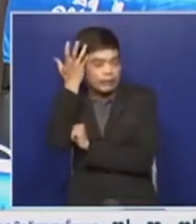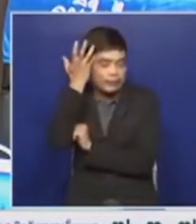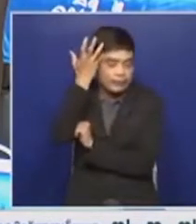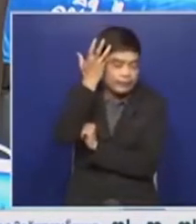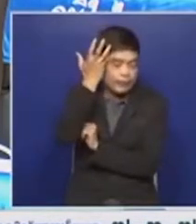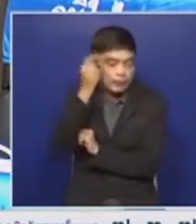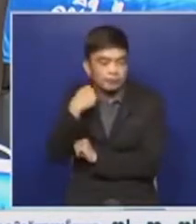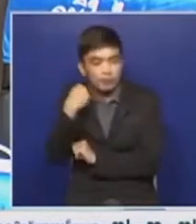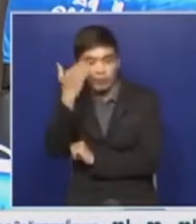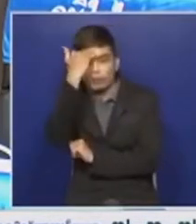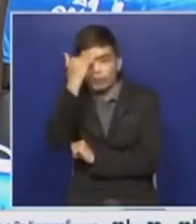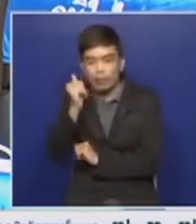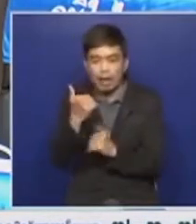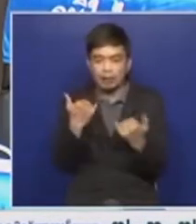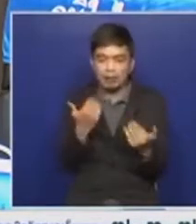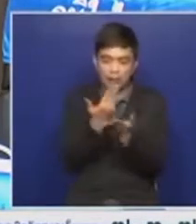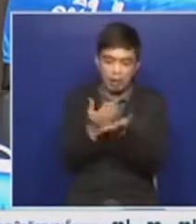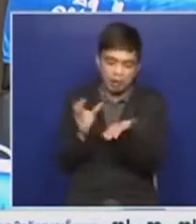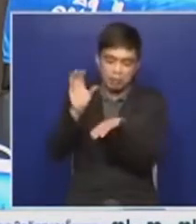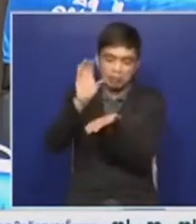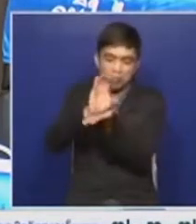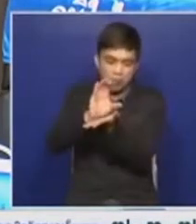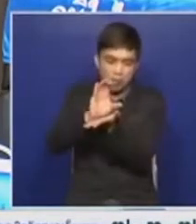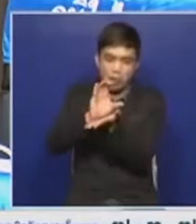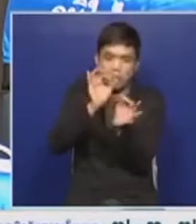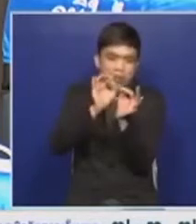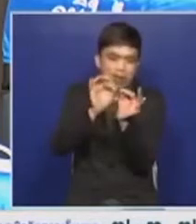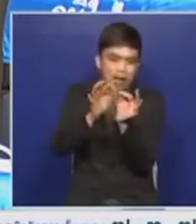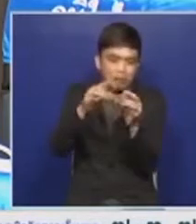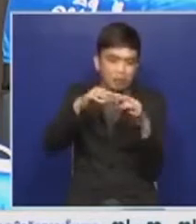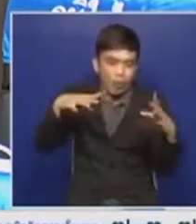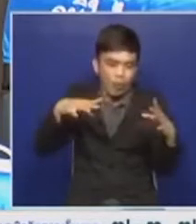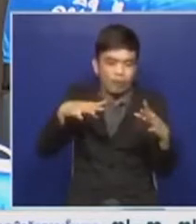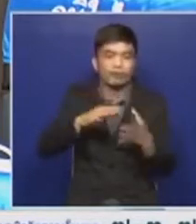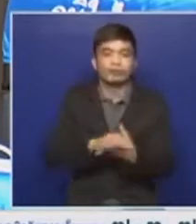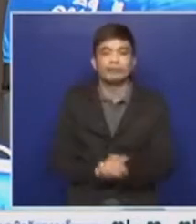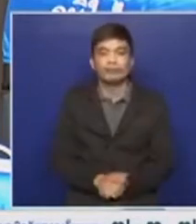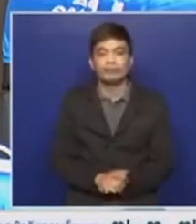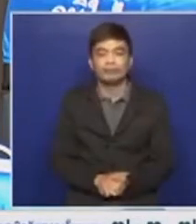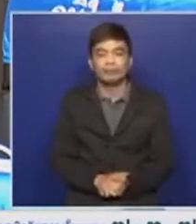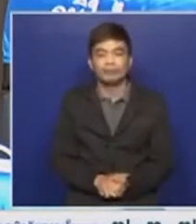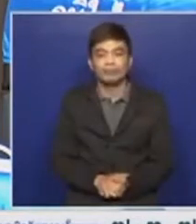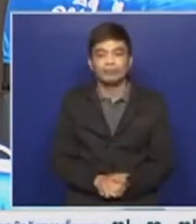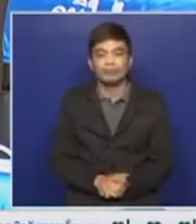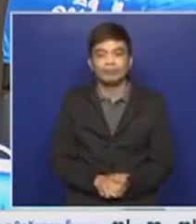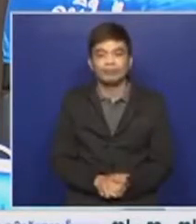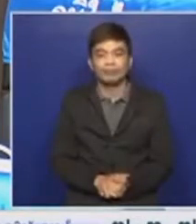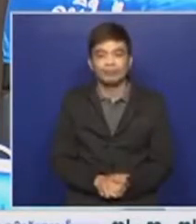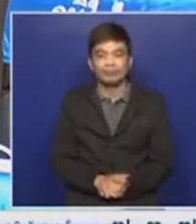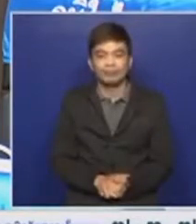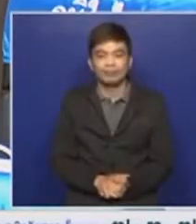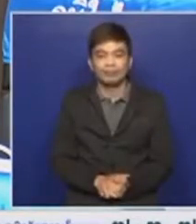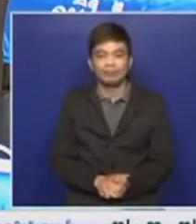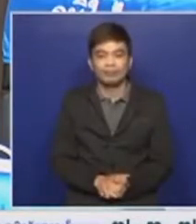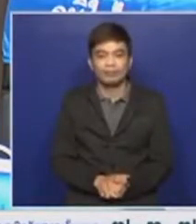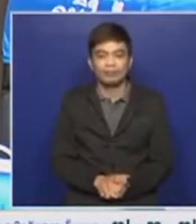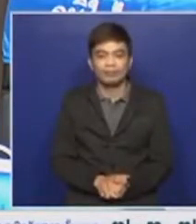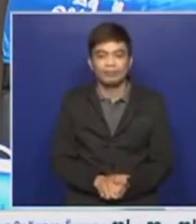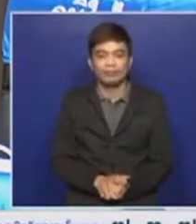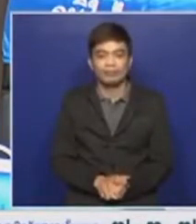รู้สึกว่านี่คือการใช้เงินงบประมาณที่เหมาะสมถูกต้องหรือไม่ผมต้องเรียนว่า